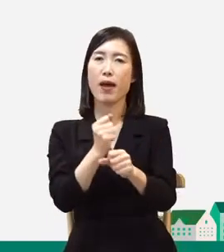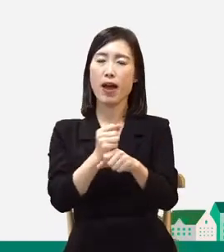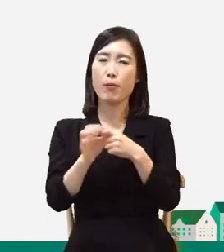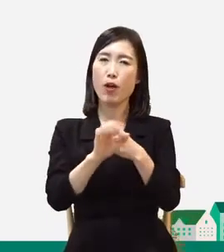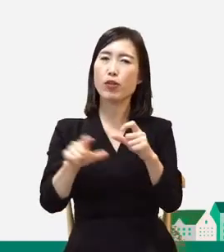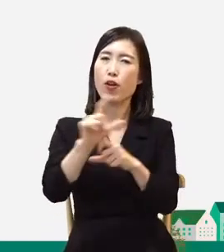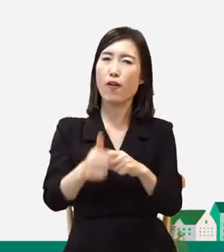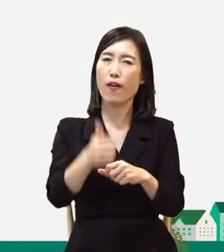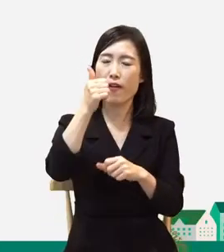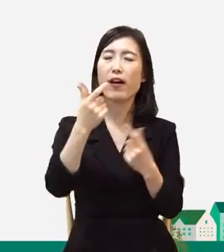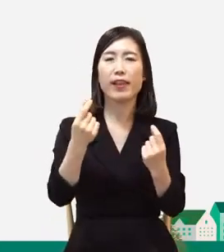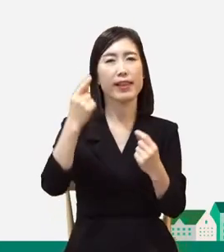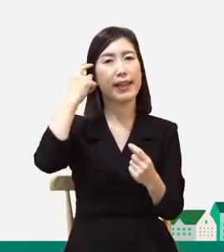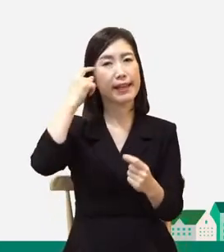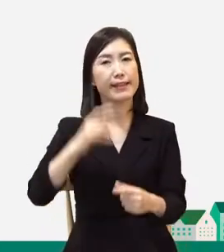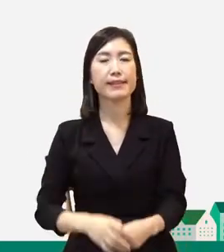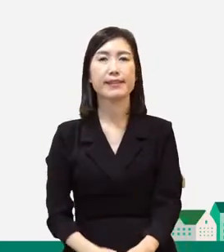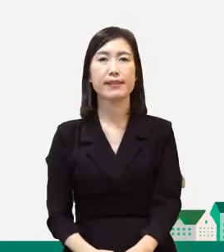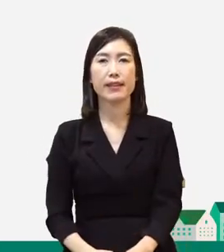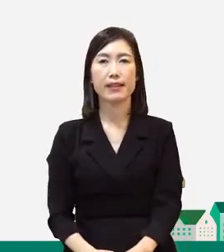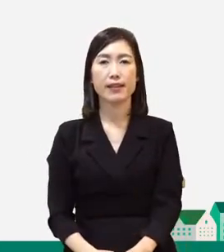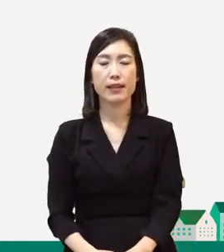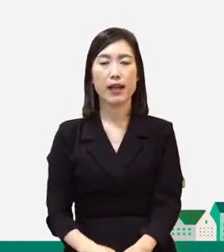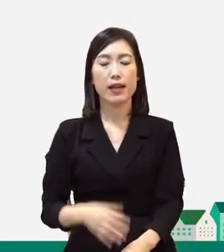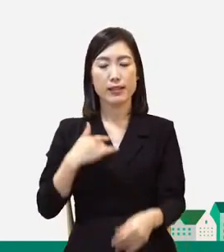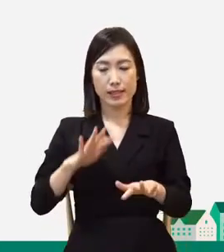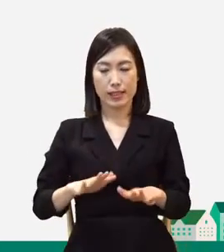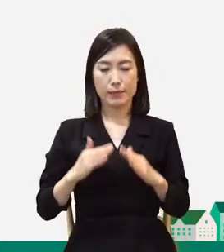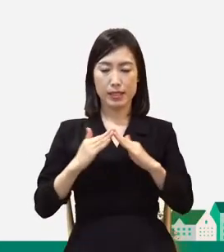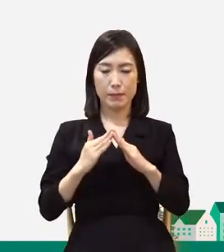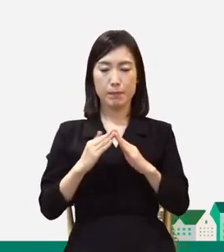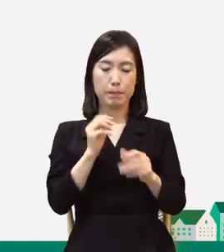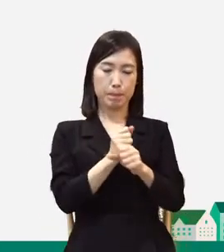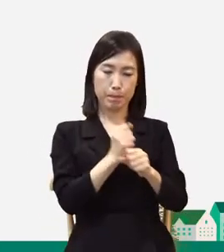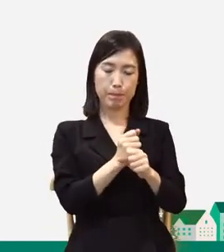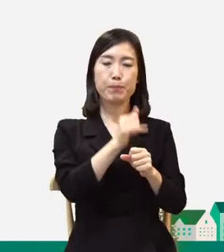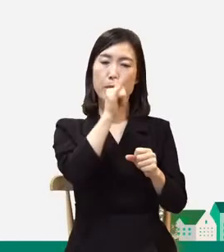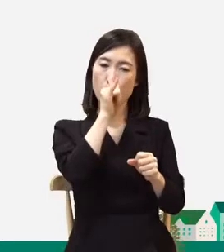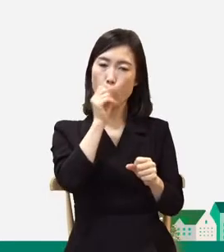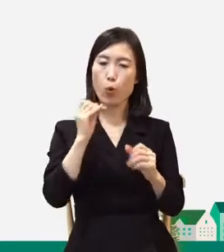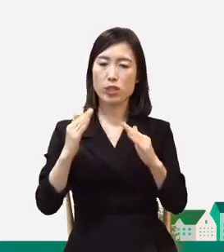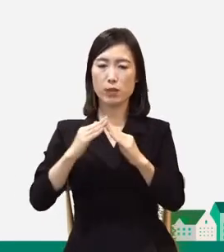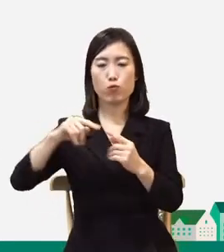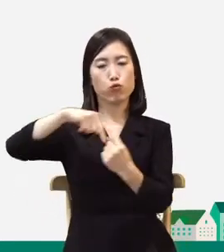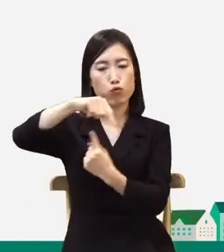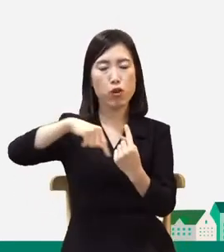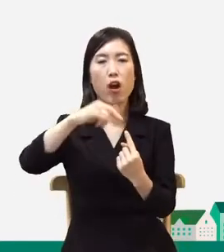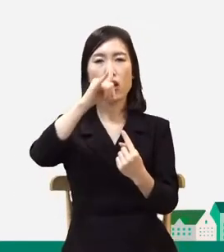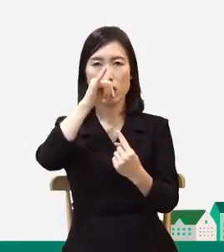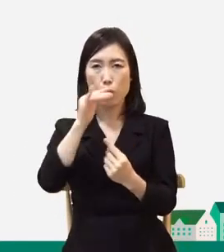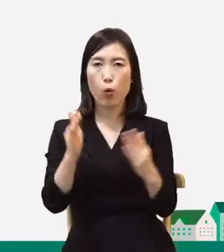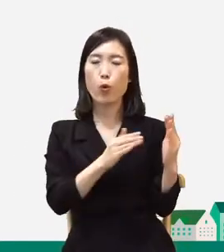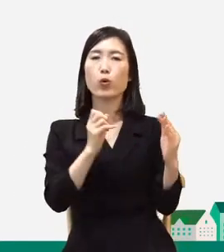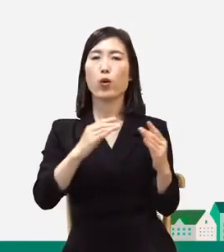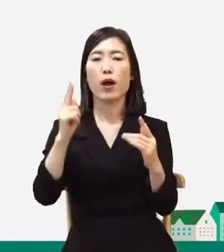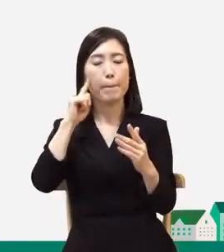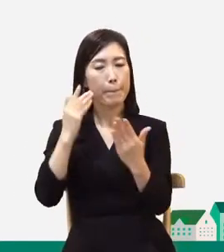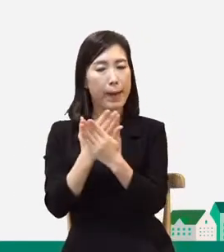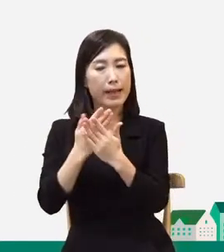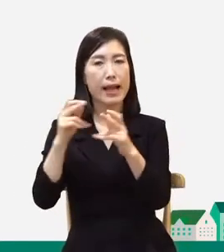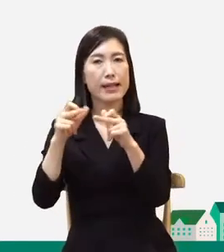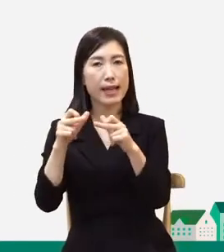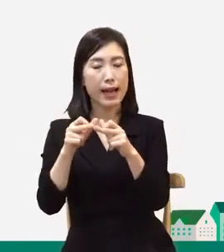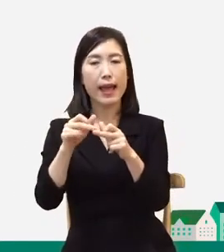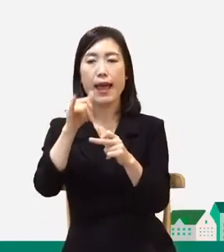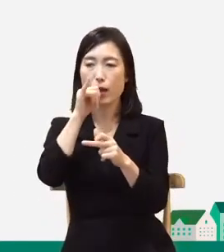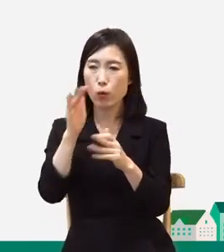있습니다. 그래서 어쨌든 저희가 지금 집도 짓고 있고 운영도 하고 있고 발달장애인 분들도 이제 입주를 하고 계시고